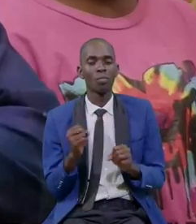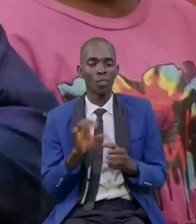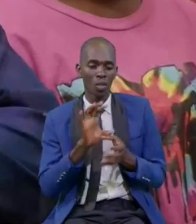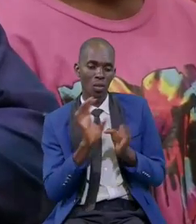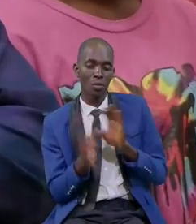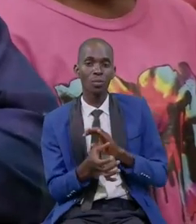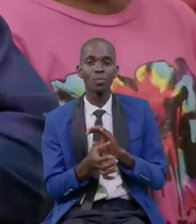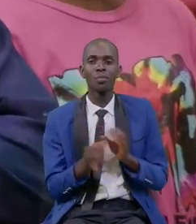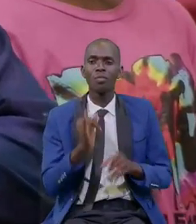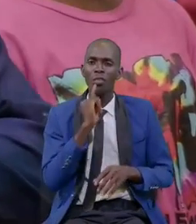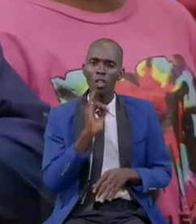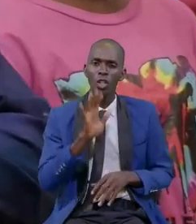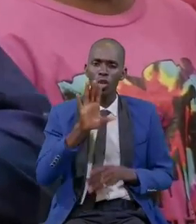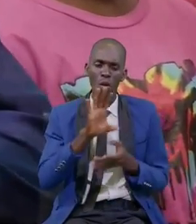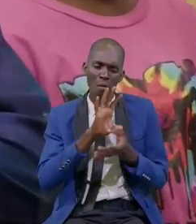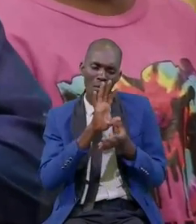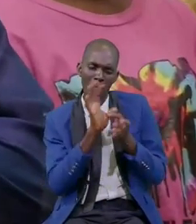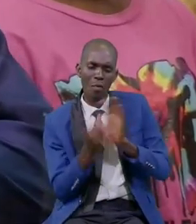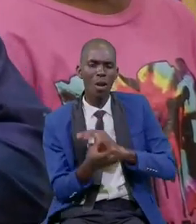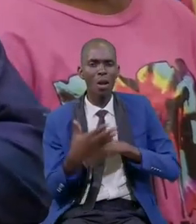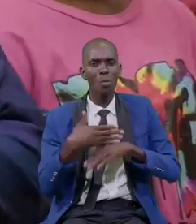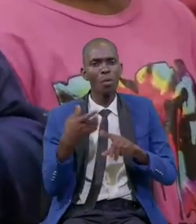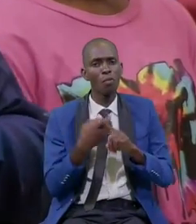Votre conversion est-elle claire et nette?